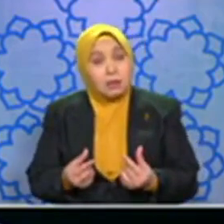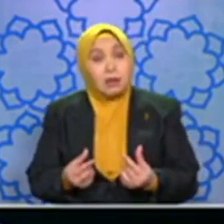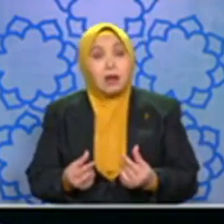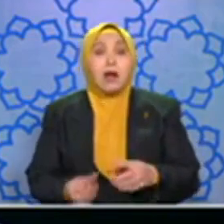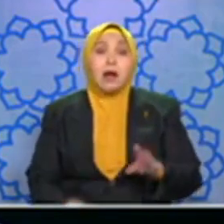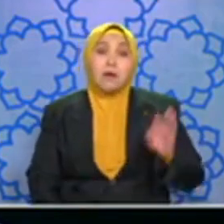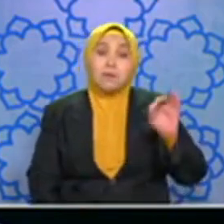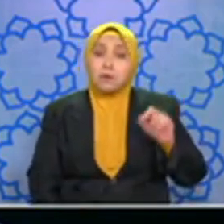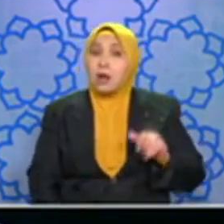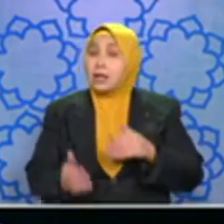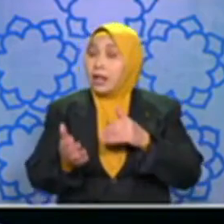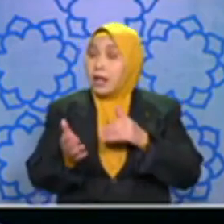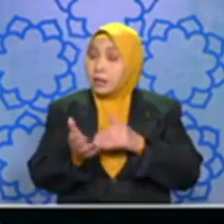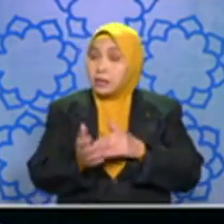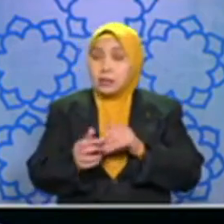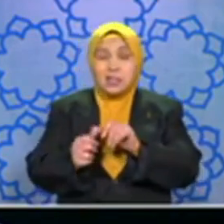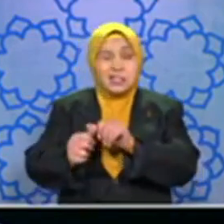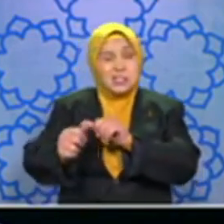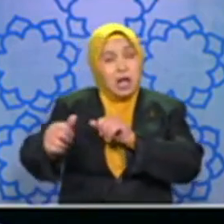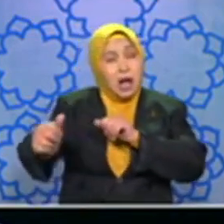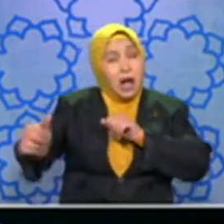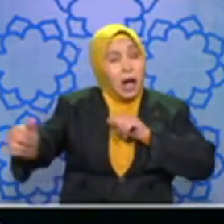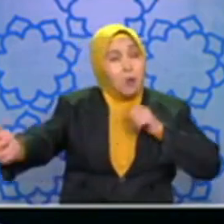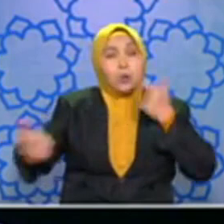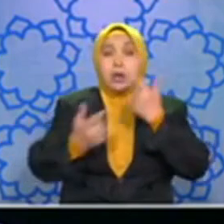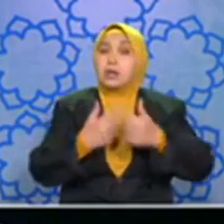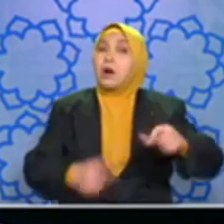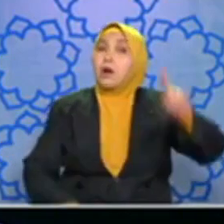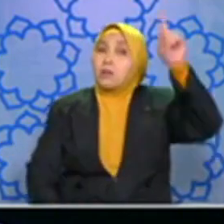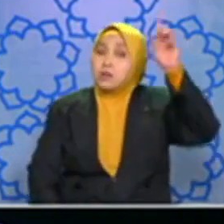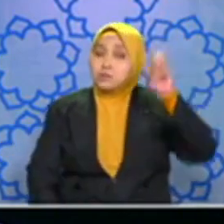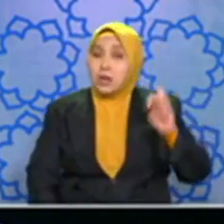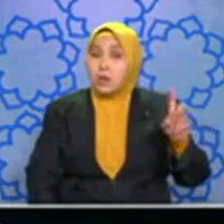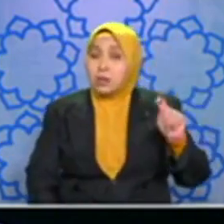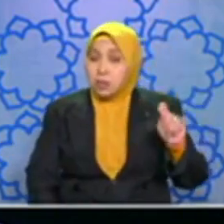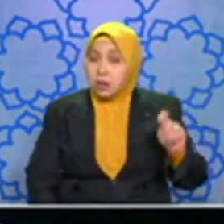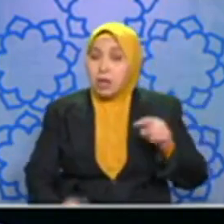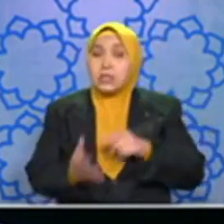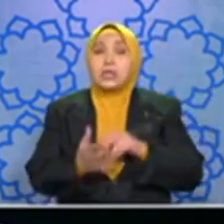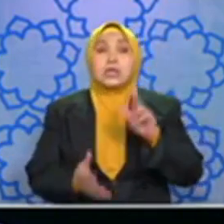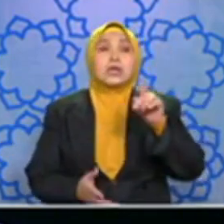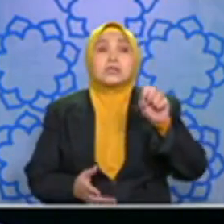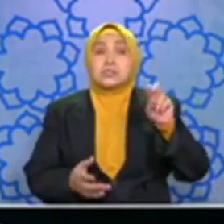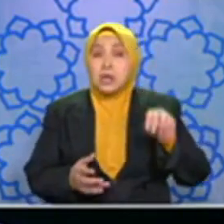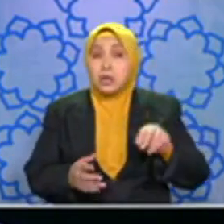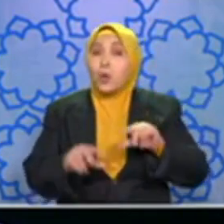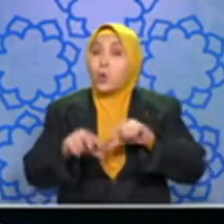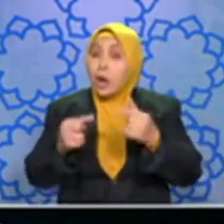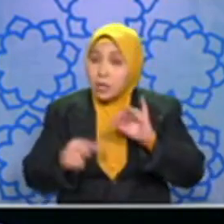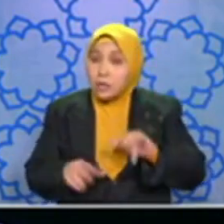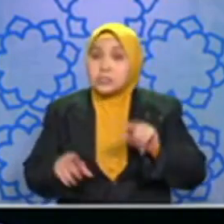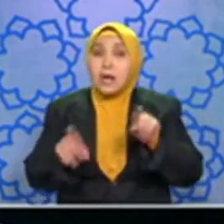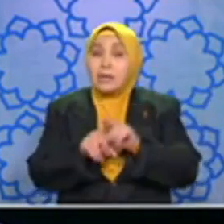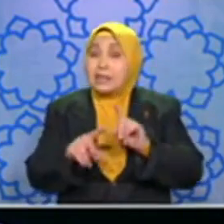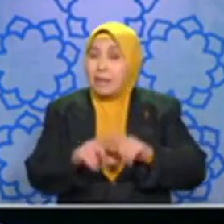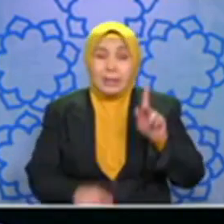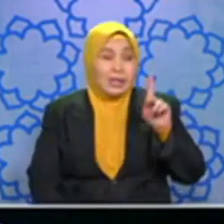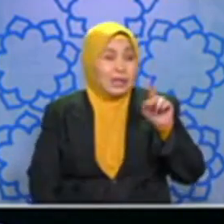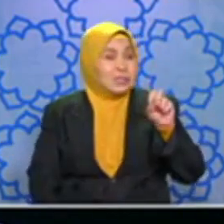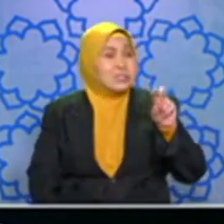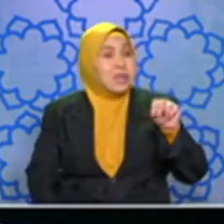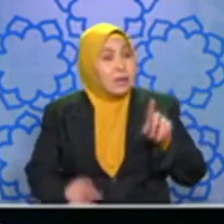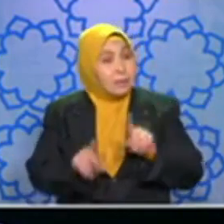mereka bertambah jauh lagi daripada Allah Subhanahu wa taala. Ini kesan, ya. Quran yang sama tetapi kesan yang